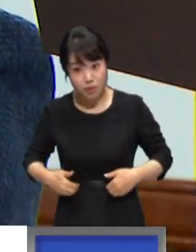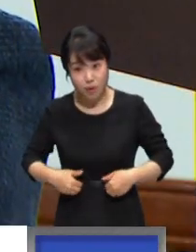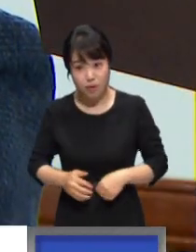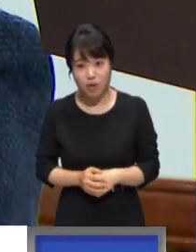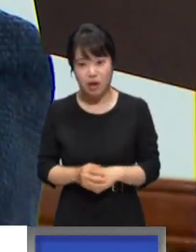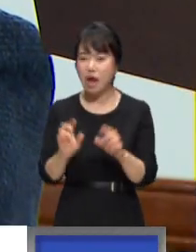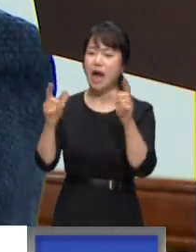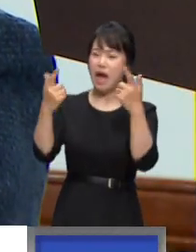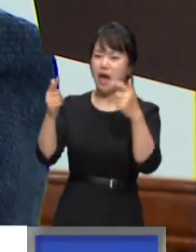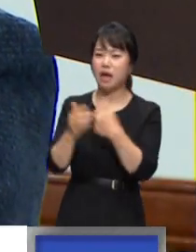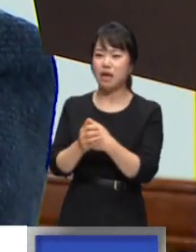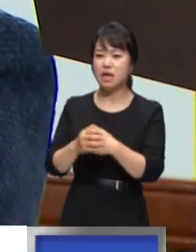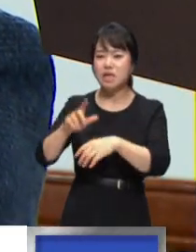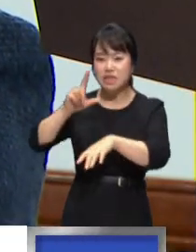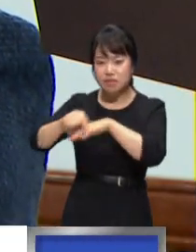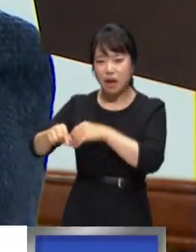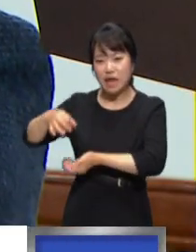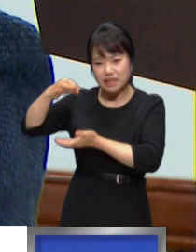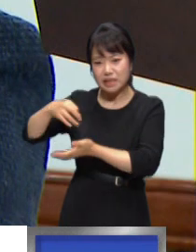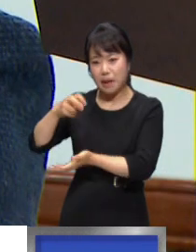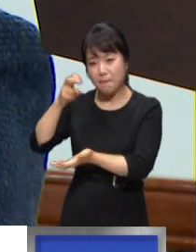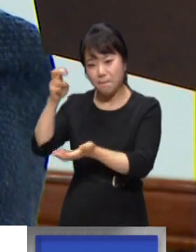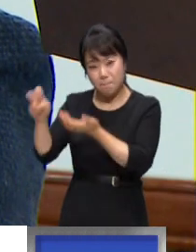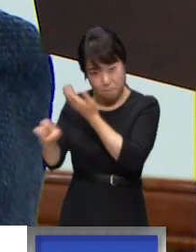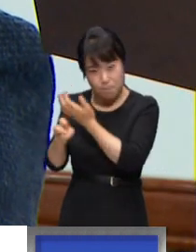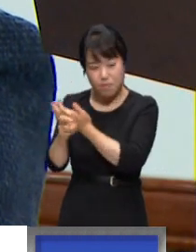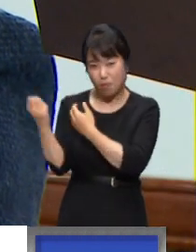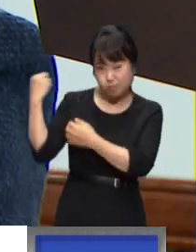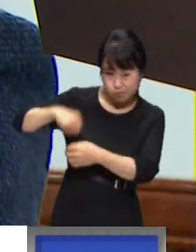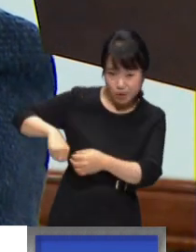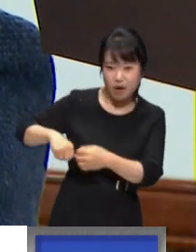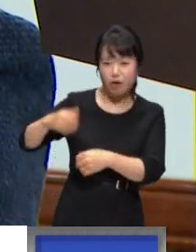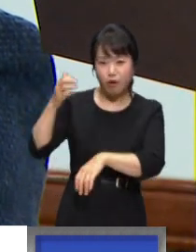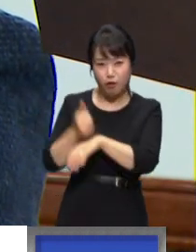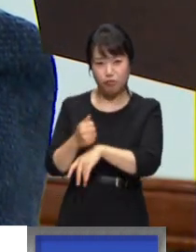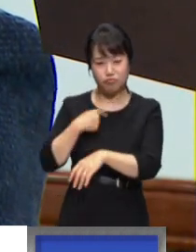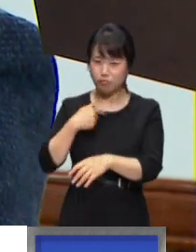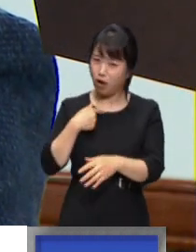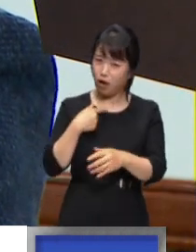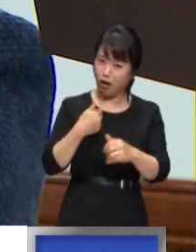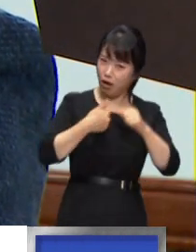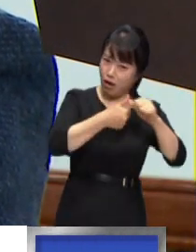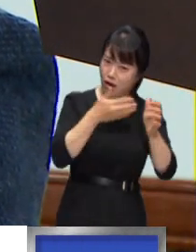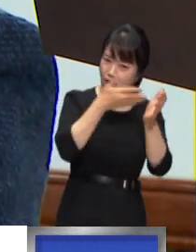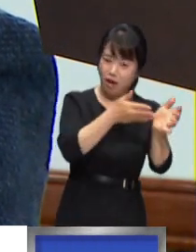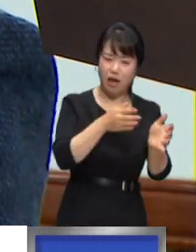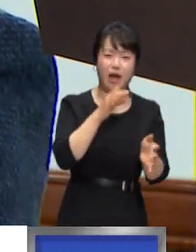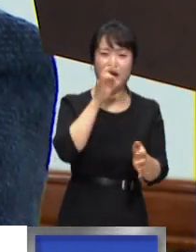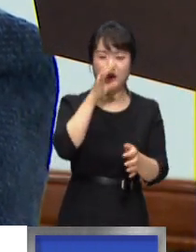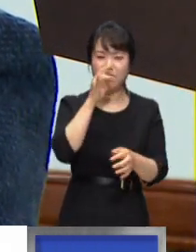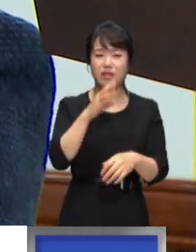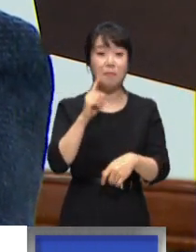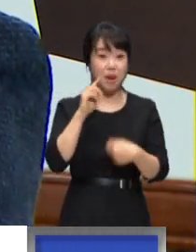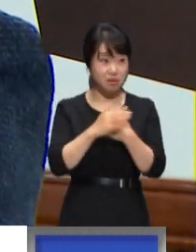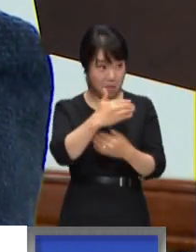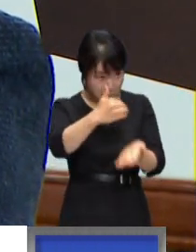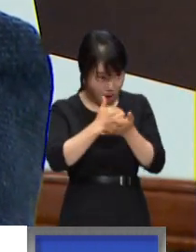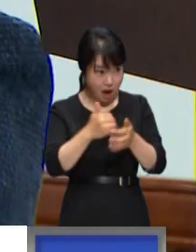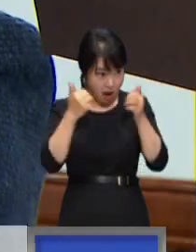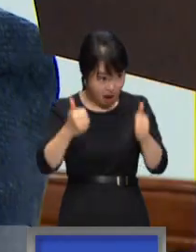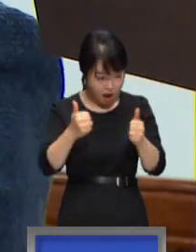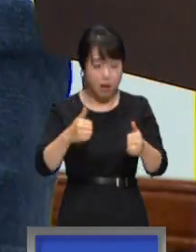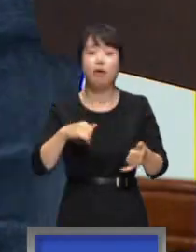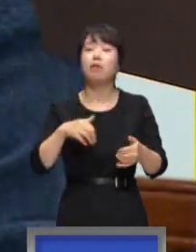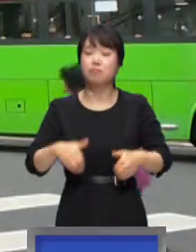자정법을 위반하면서 그쪽의 요구를 들어줄 수는 없기 때문에 그 서로 간의 양자간의 입장 차이는 소송으로 해결될 사항으로